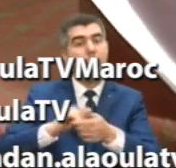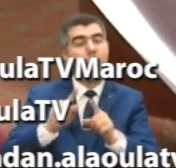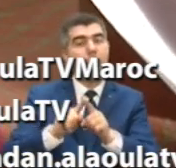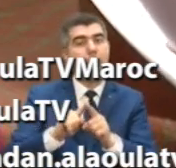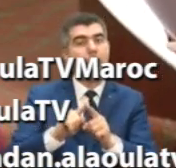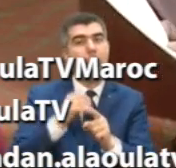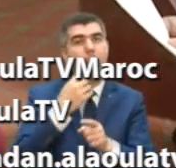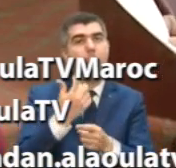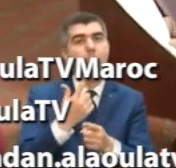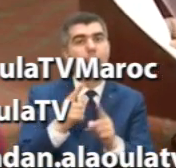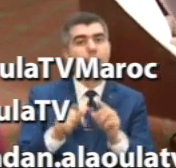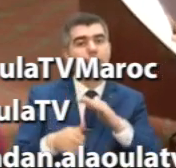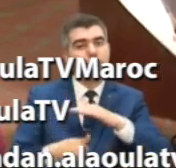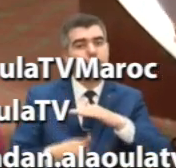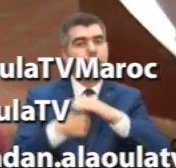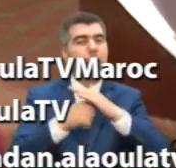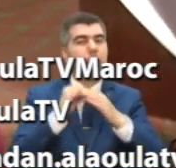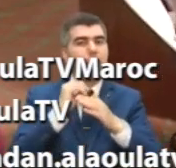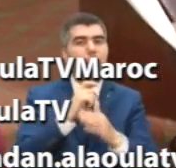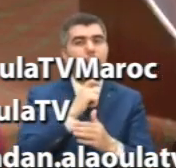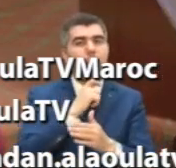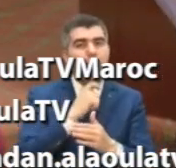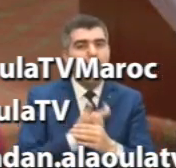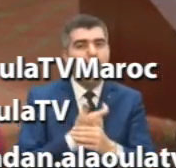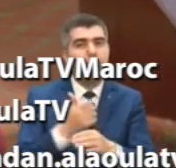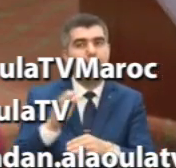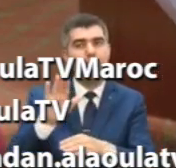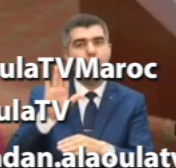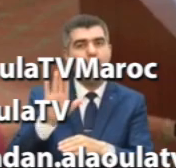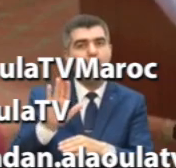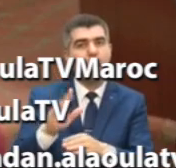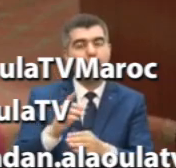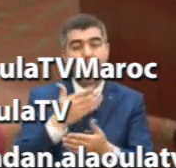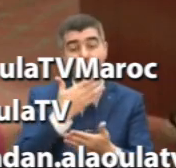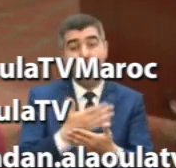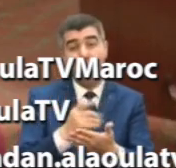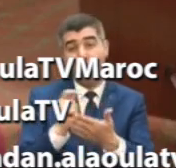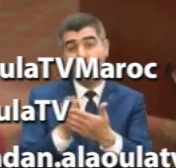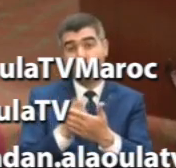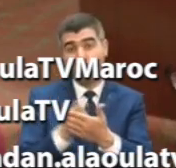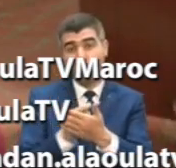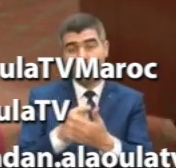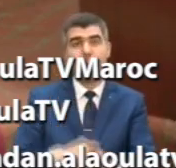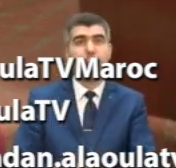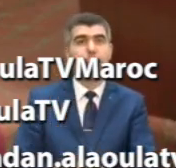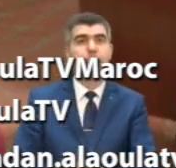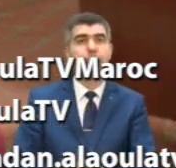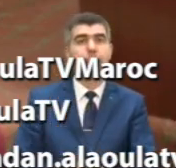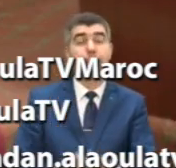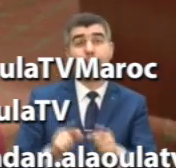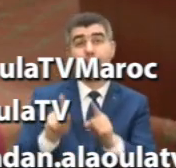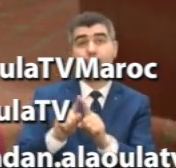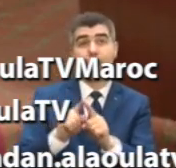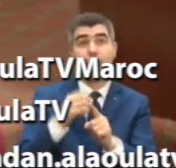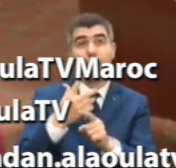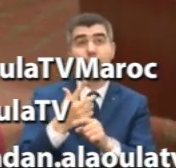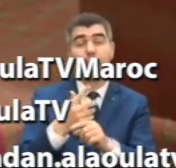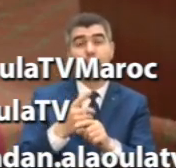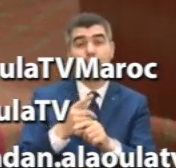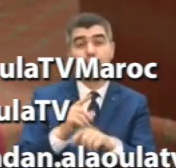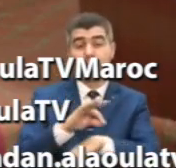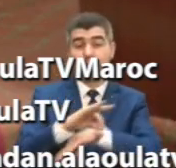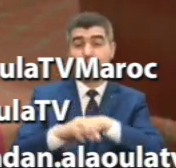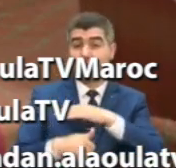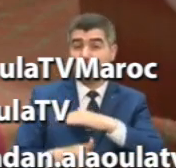للعدول والمحامين والموثقين. وما دام السؤال يتحدث عن العدول والدور ديالهم، أود أن أشير إلى أن الهيئة تقوم